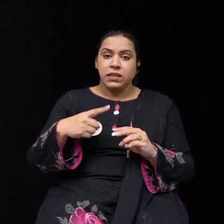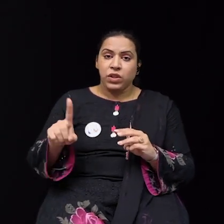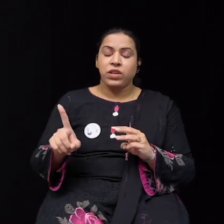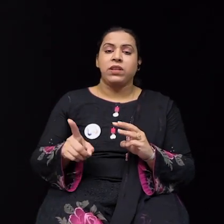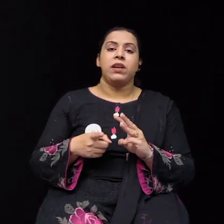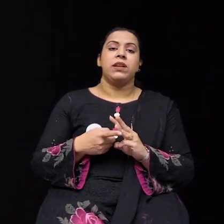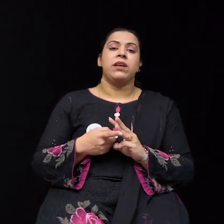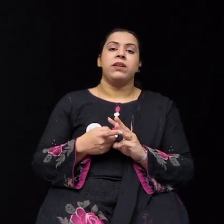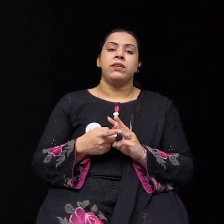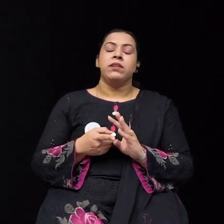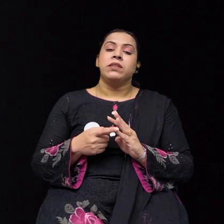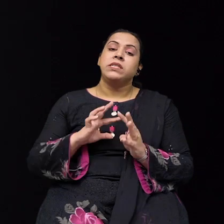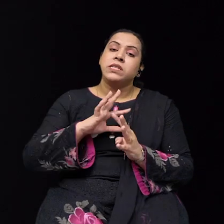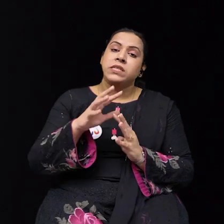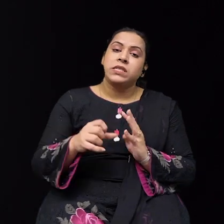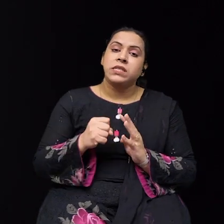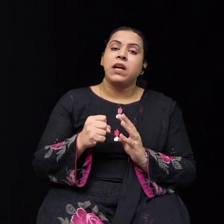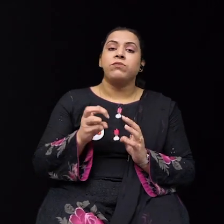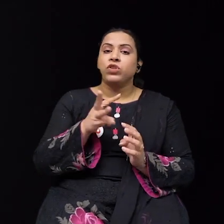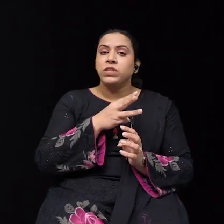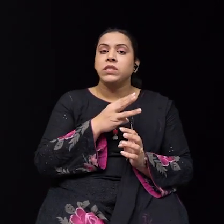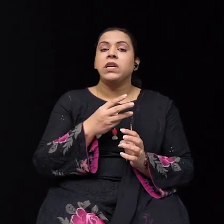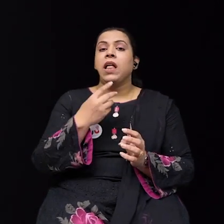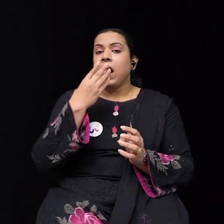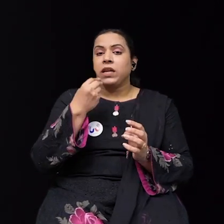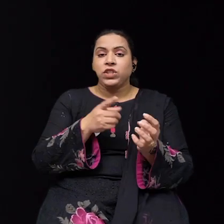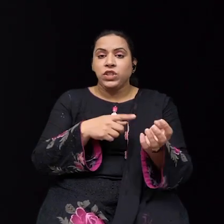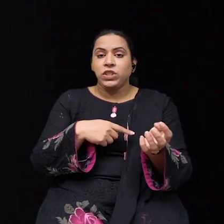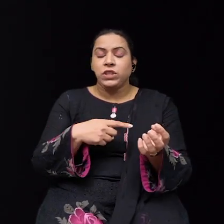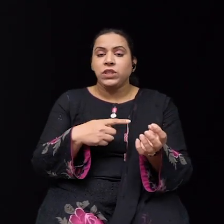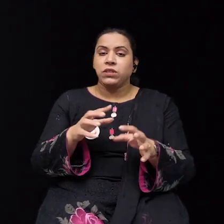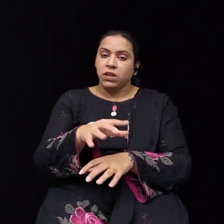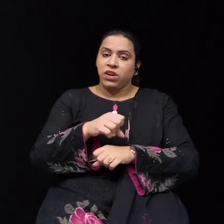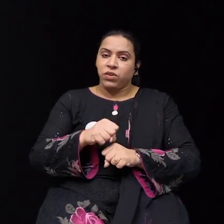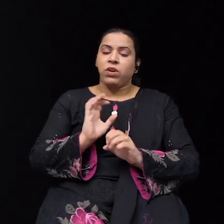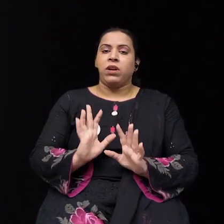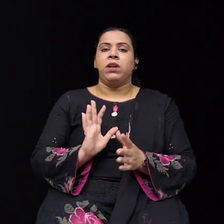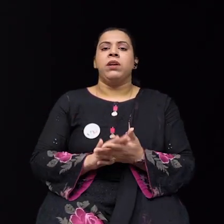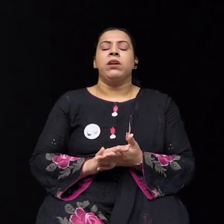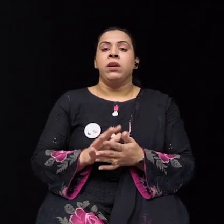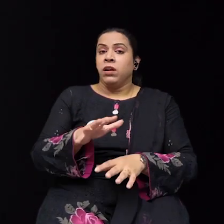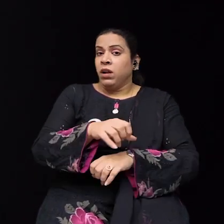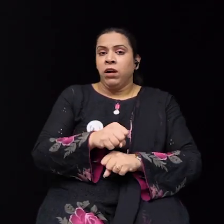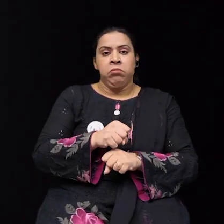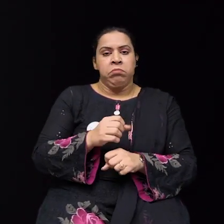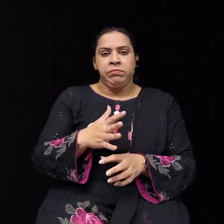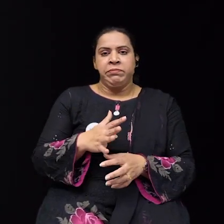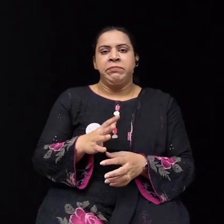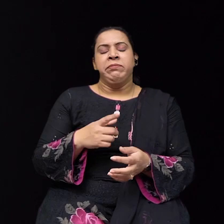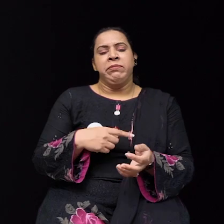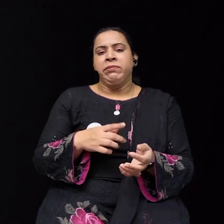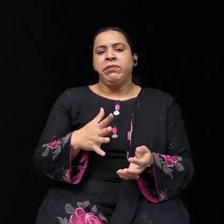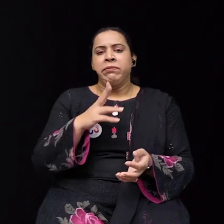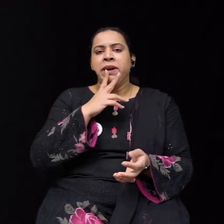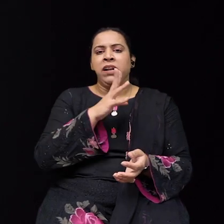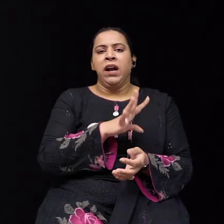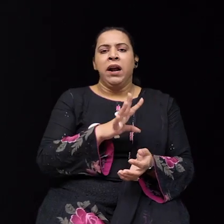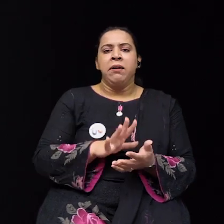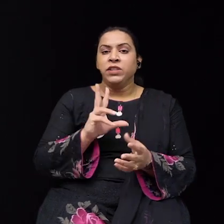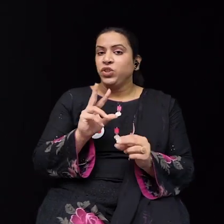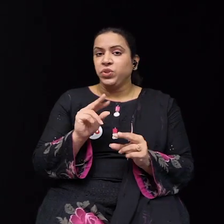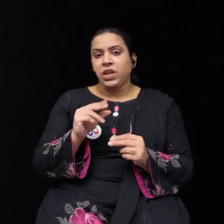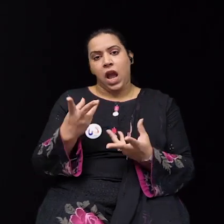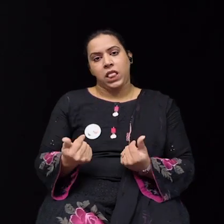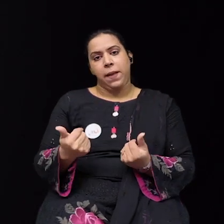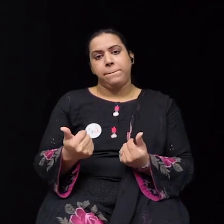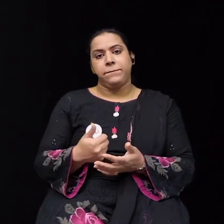वो चीज़ें हैं जिससे हो सकता है कि आपकी शुगर कंट्रोल रहे। कंट्रोल का हरगिज़ ये मतलब नहीं कि आपको शुगर नहीं है, सिर्फ इतना